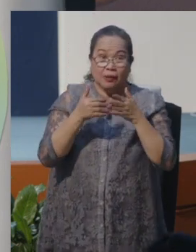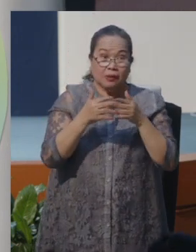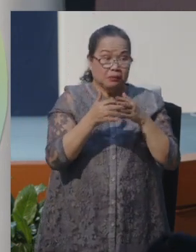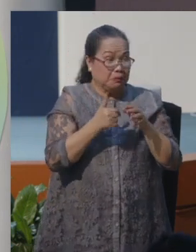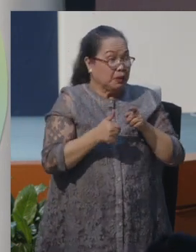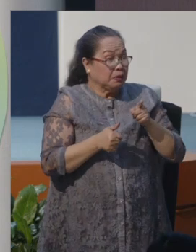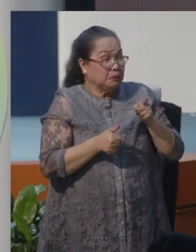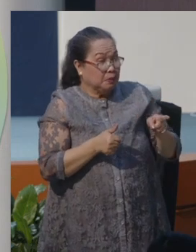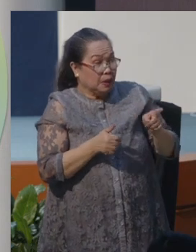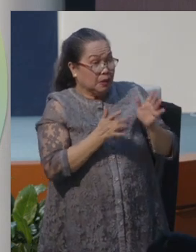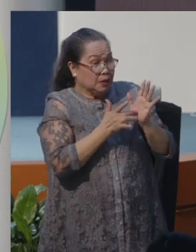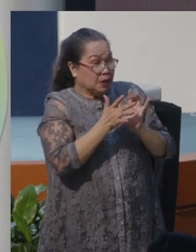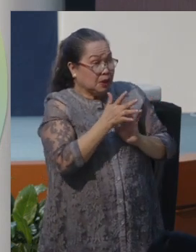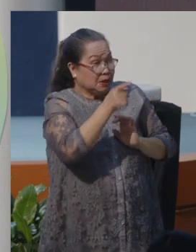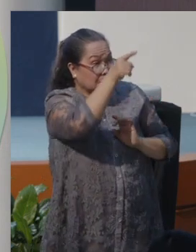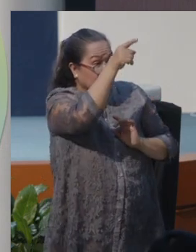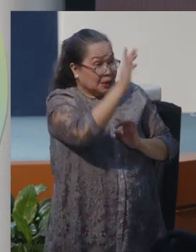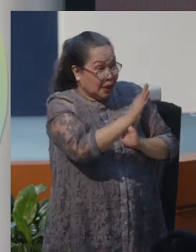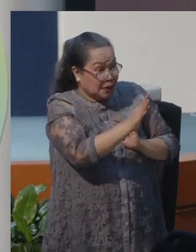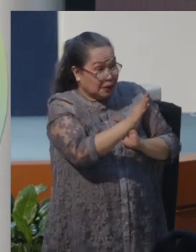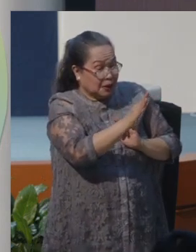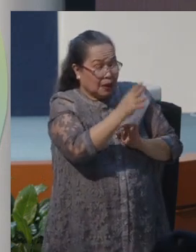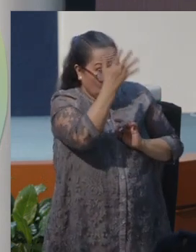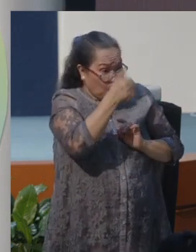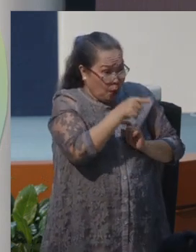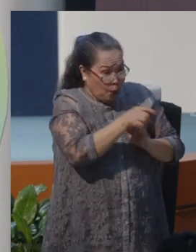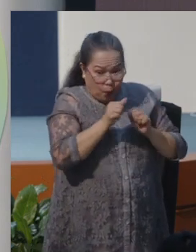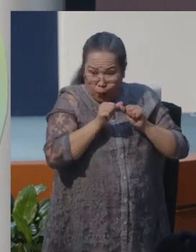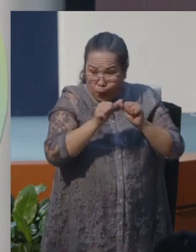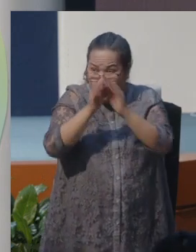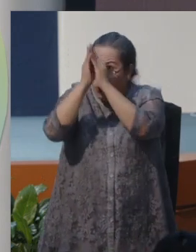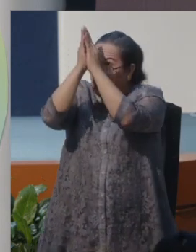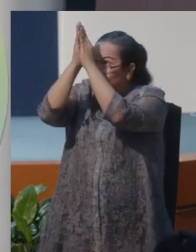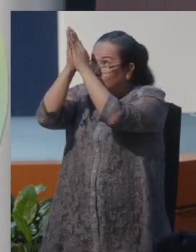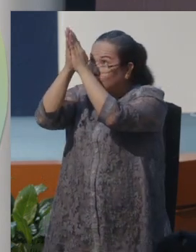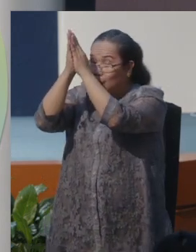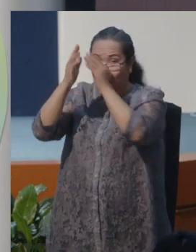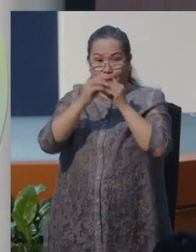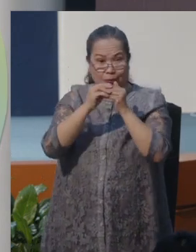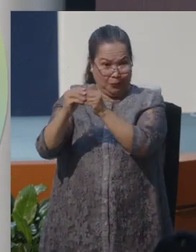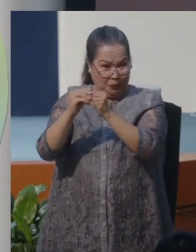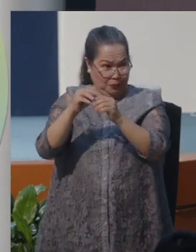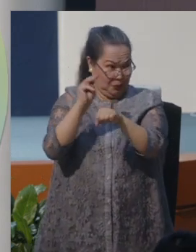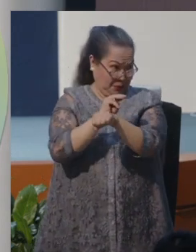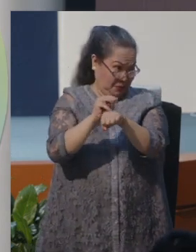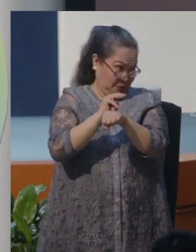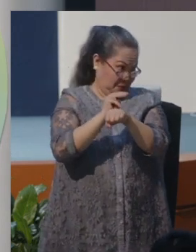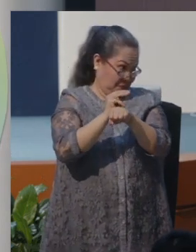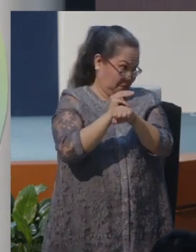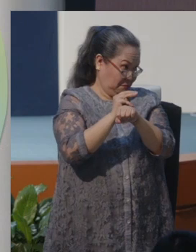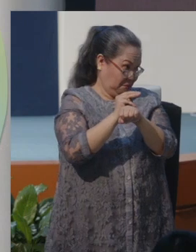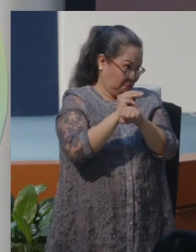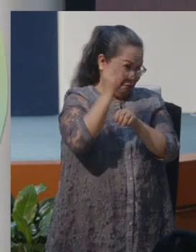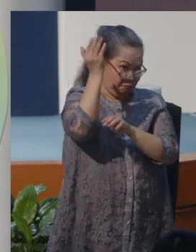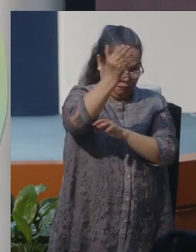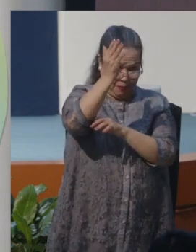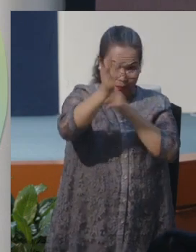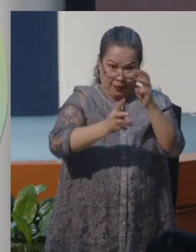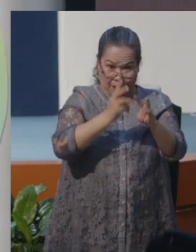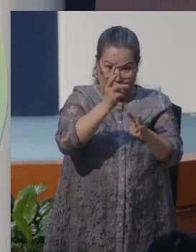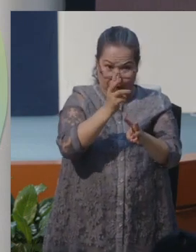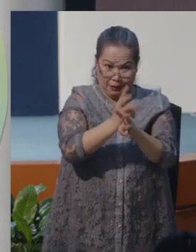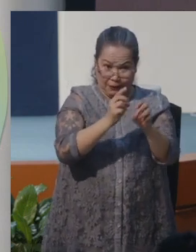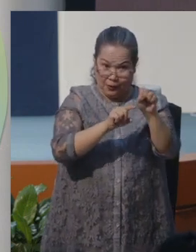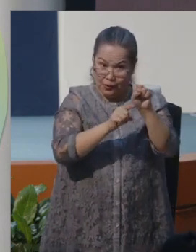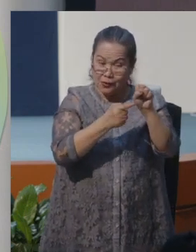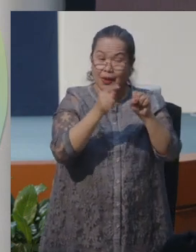mismo, ang ating Panginoong Hesus, ang mamumuno ng ministeryo ng Ebanghelyo sa buong mundo, inumpisahan niya sa